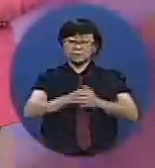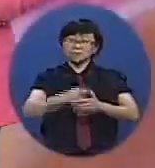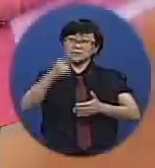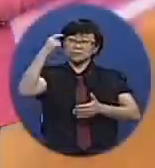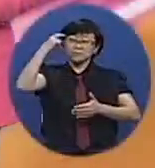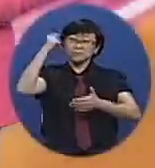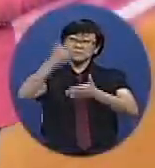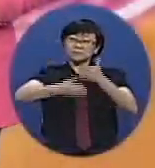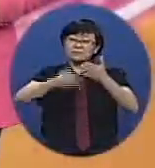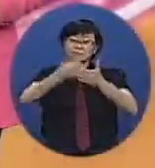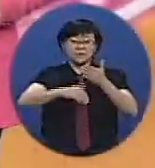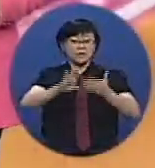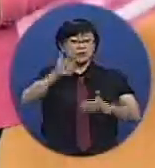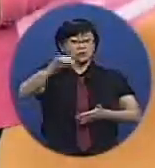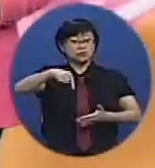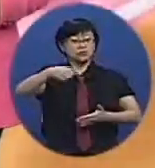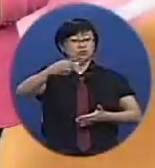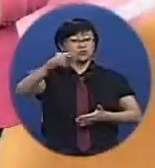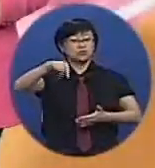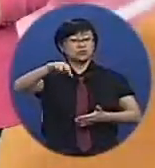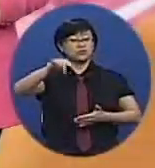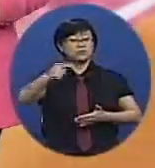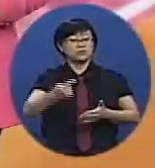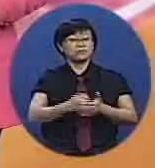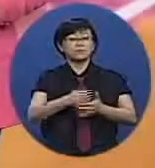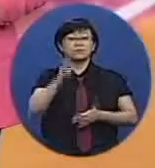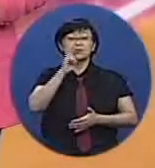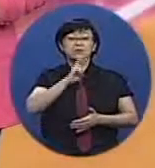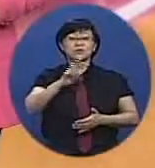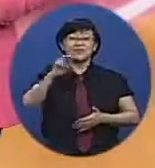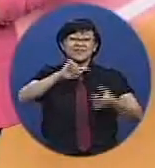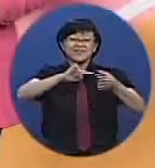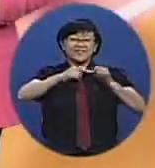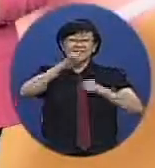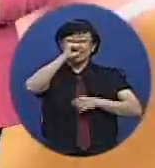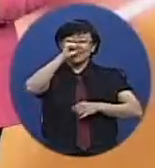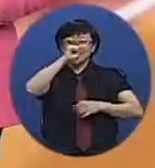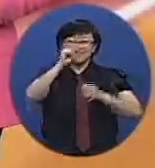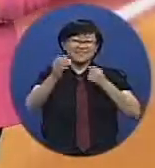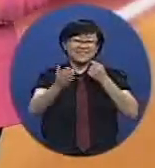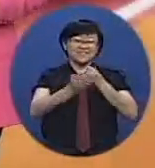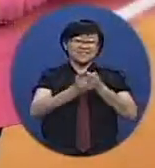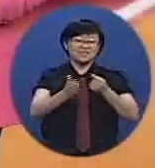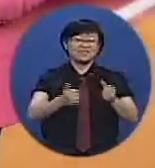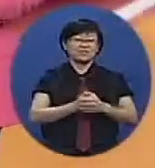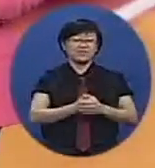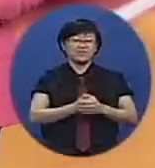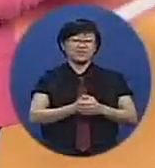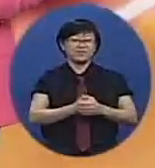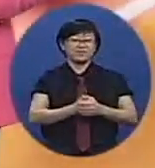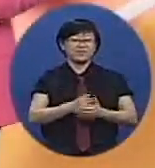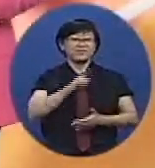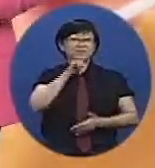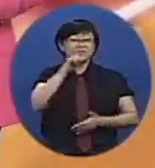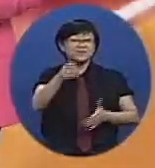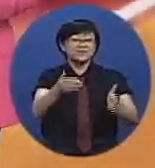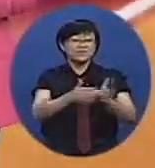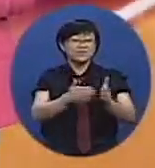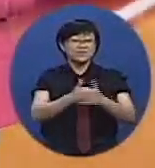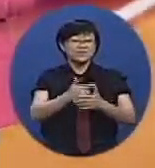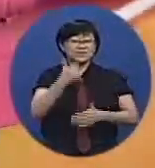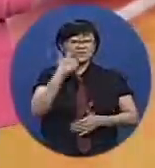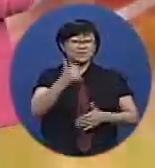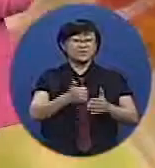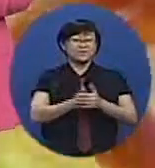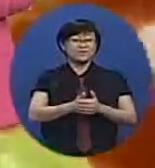아주 요즘 한참 인기죠. 아유 뭐 그냥 노래가 다 가사도 좋고 그래서. 네 그렇습니다. 예 네. 네, 제가 신청했습니다. 네 우리